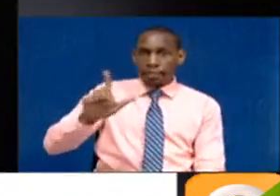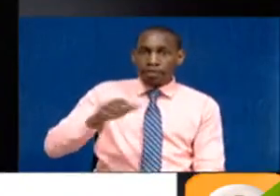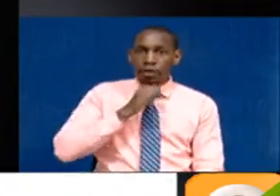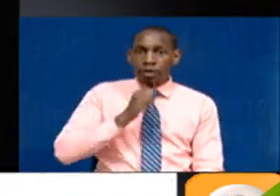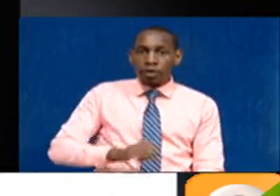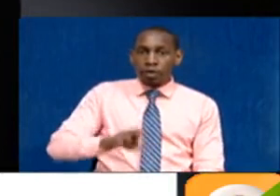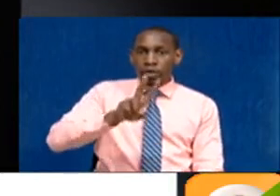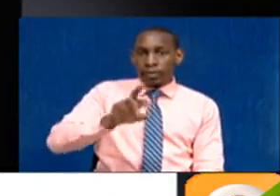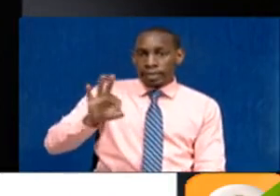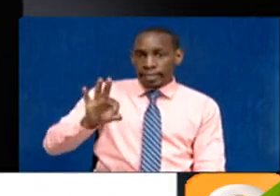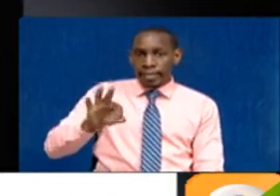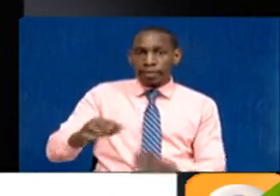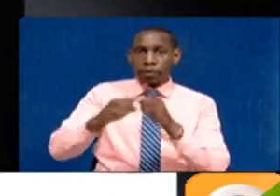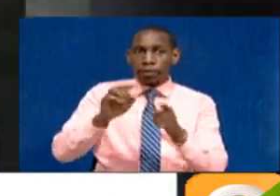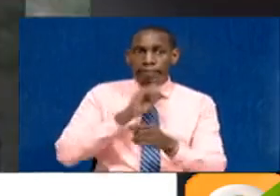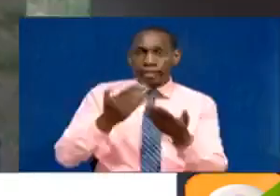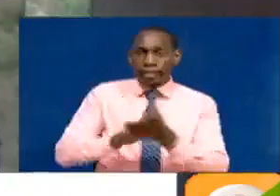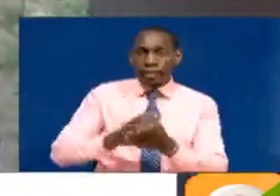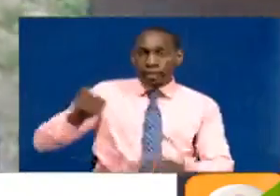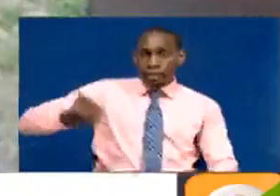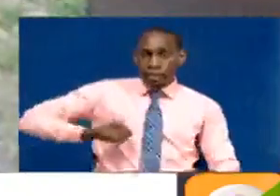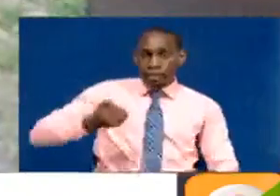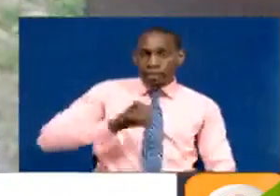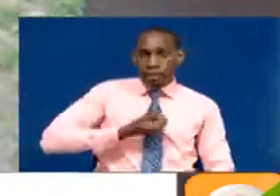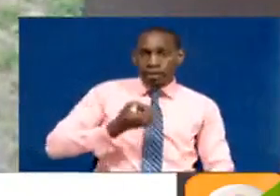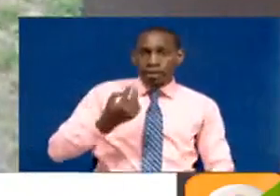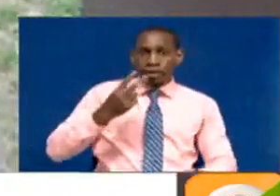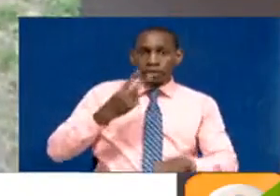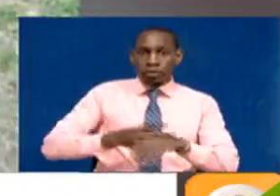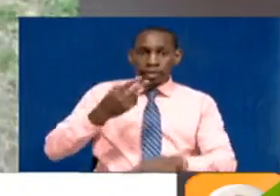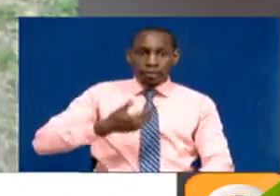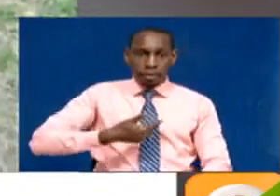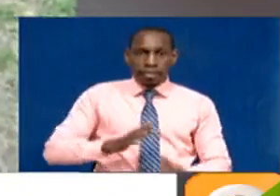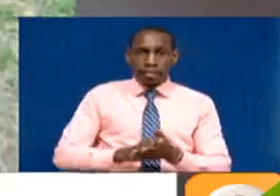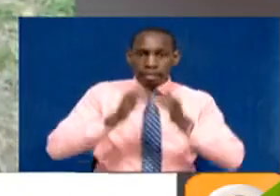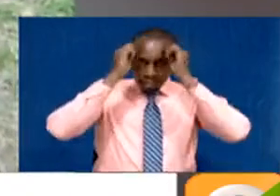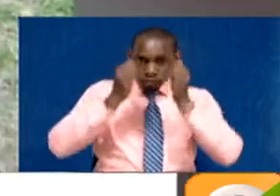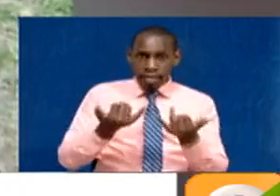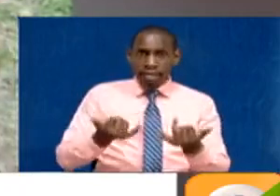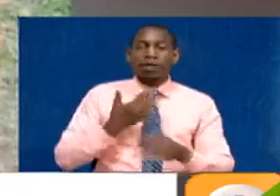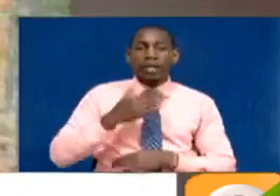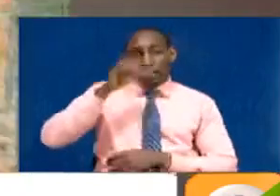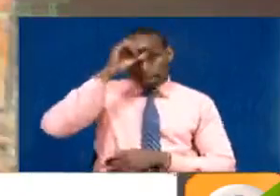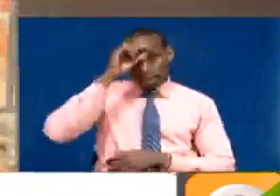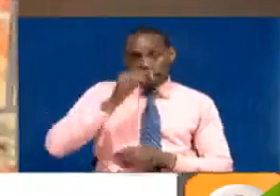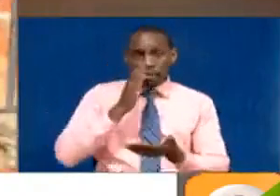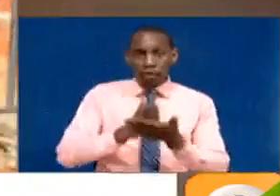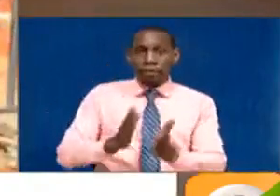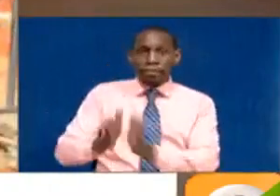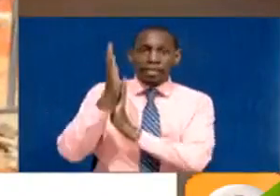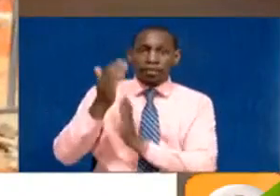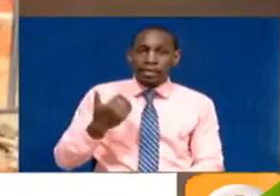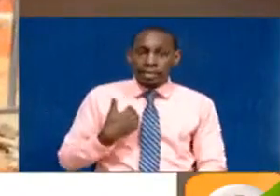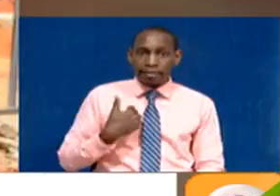umri wa miaka 23 aliuwawa kwa kudungwa kisu mara mbili kifuani. Wanafunzi wa chuo hicho sasa wanaitaka serikali wahakikishe usalama